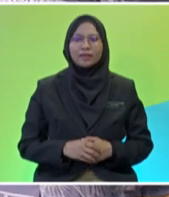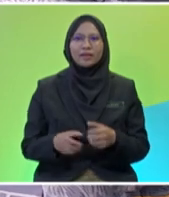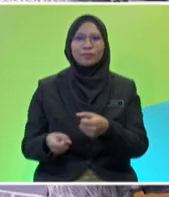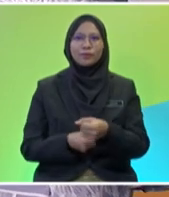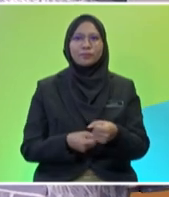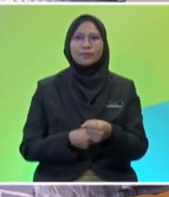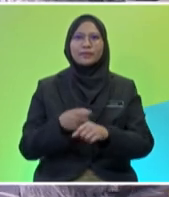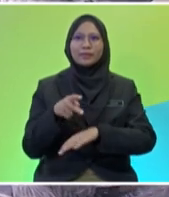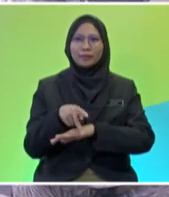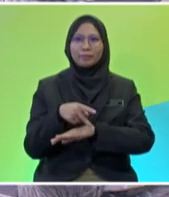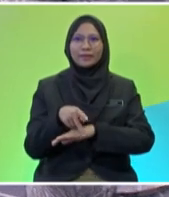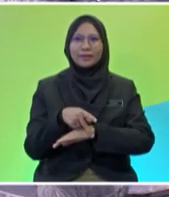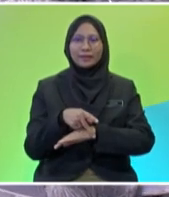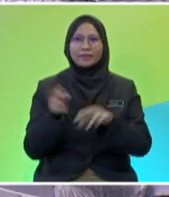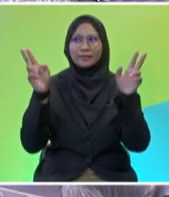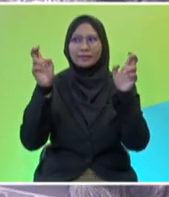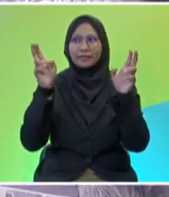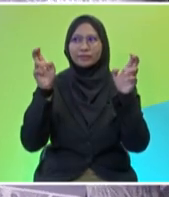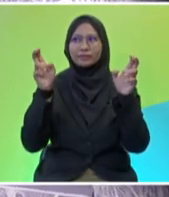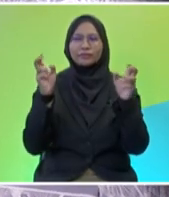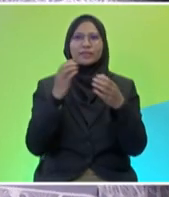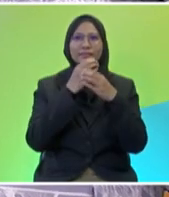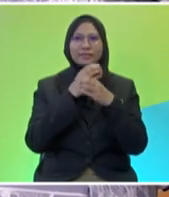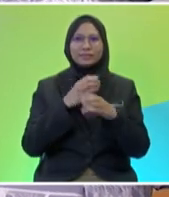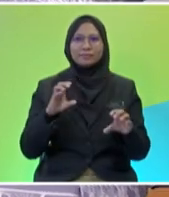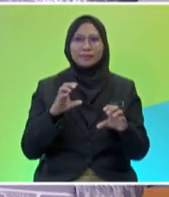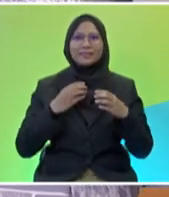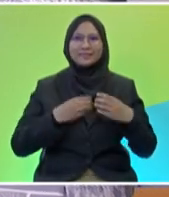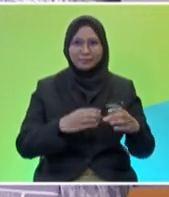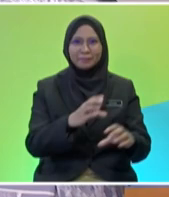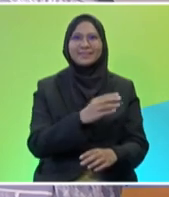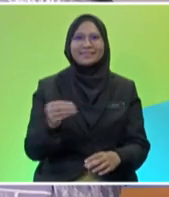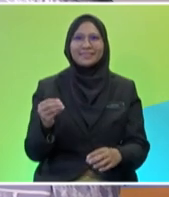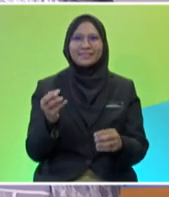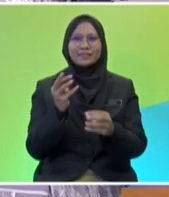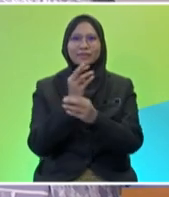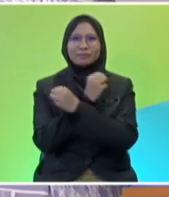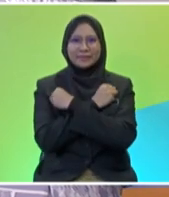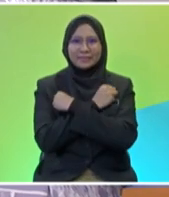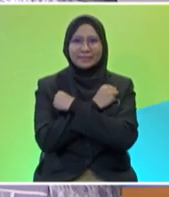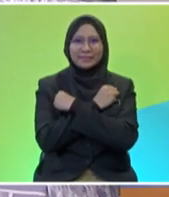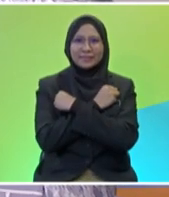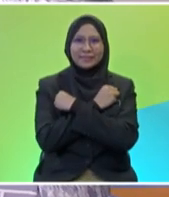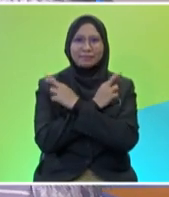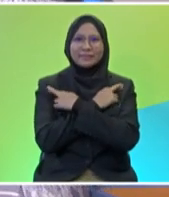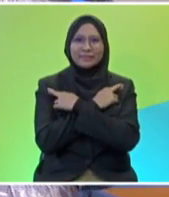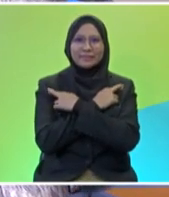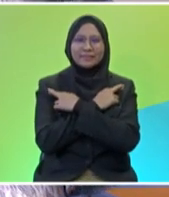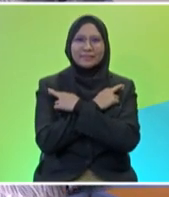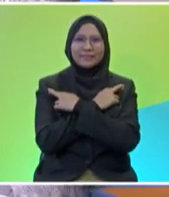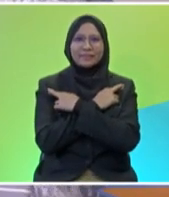oleh jabatan bom lebih lambat yaitu cepat dan mesra ini adalah penghematan yang diberikan kepada masyarakat